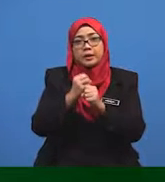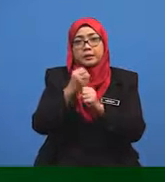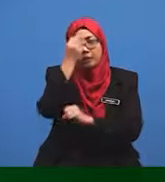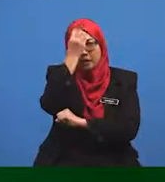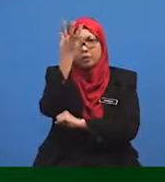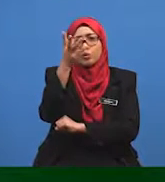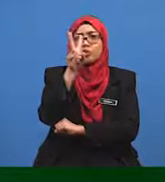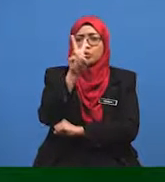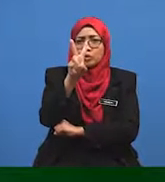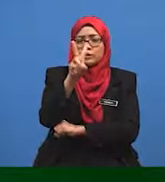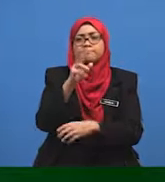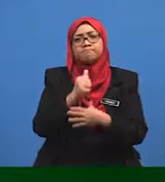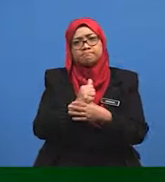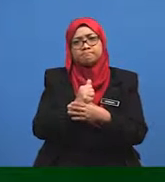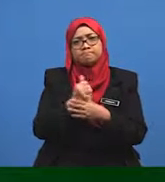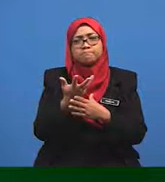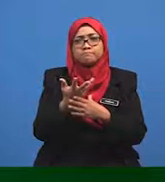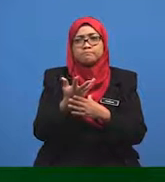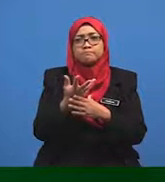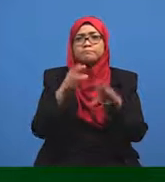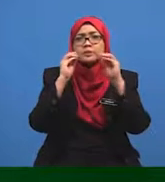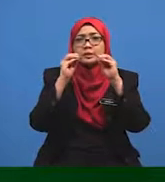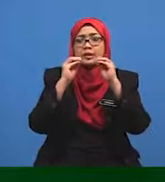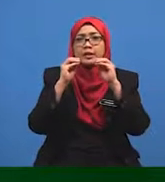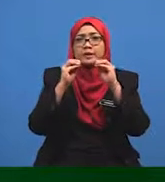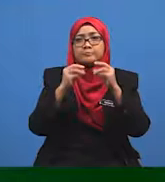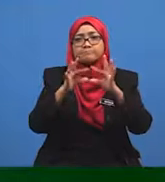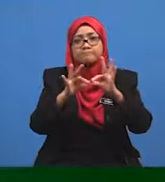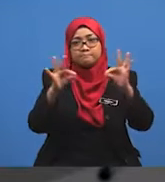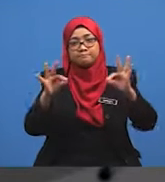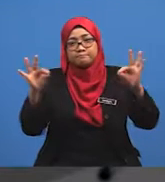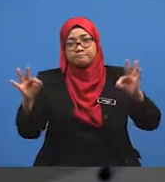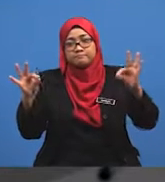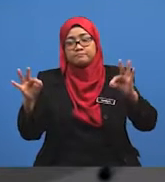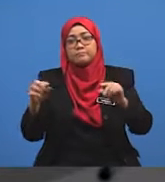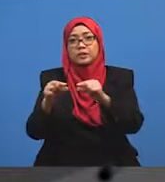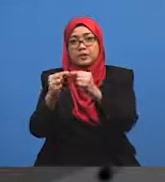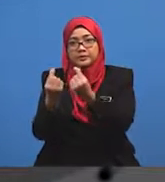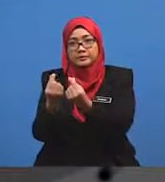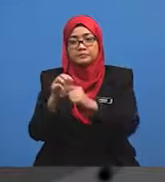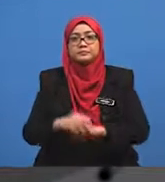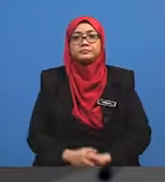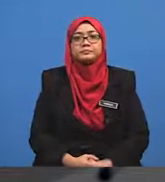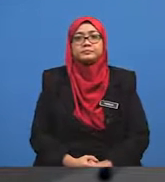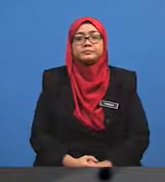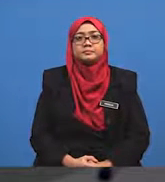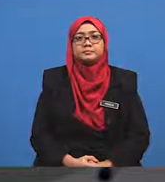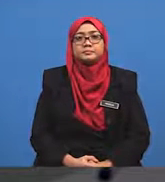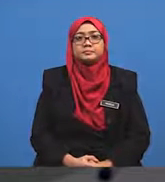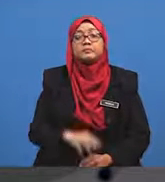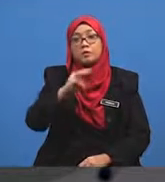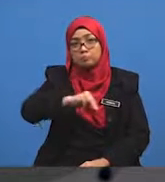menjelaskan dua di antara pengajaran hadis. Murid-murid yang dirahmati Allah